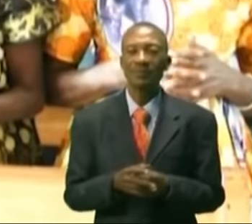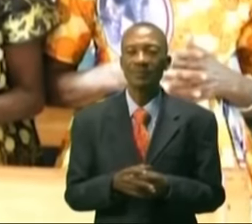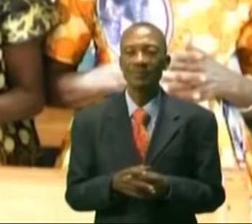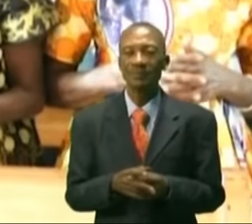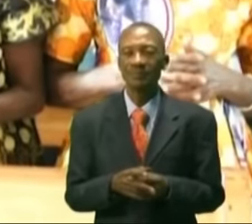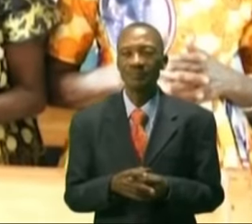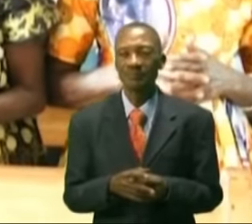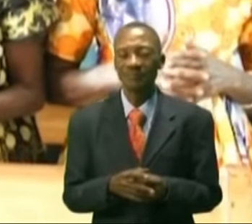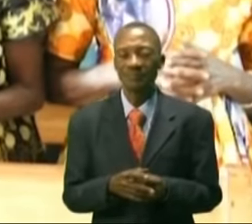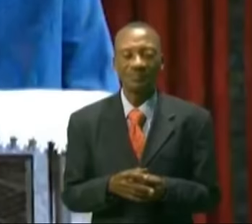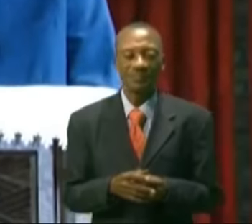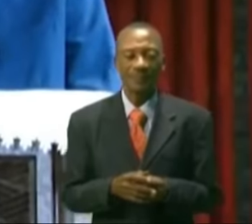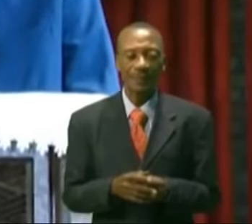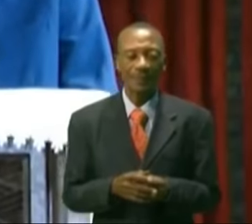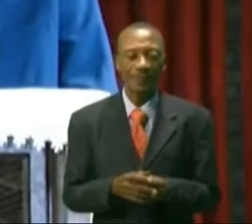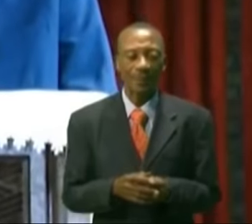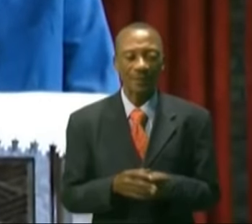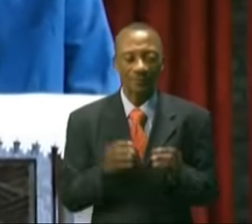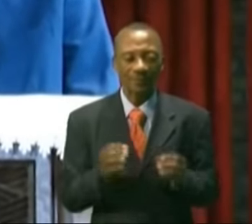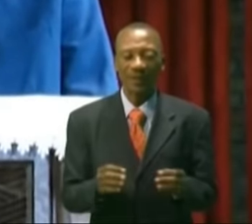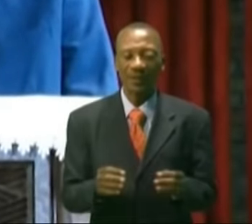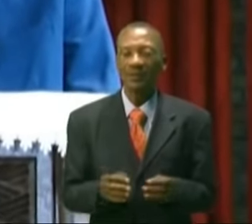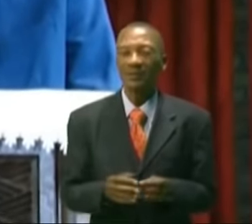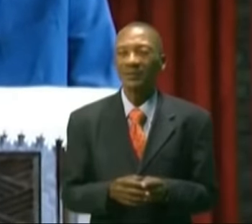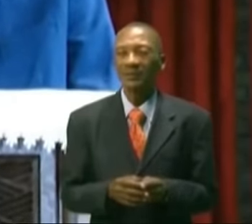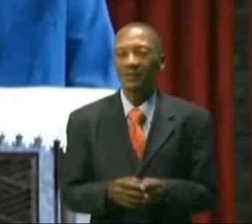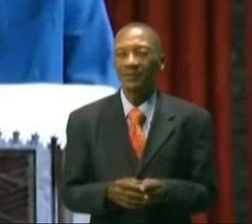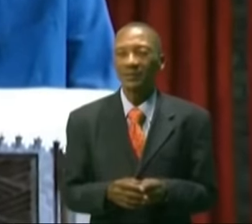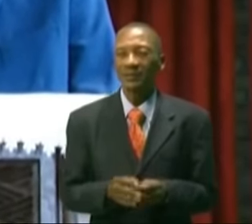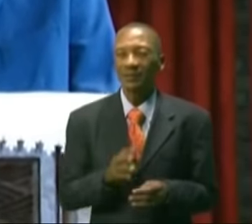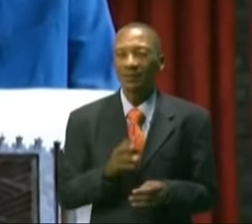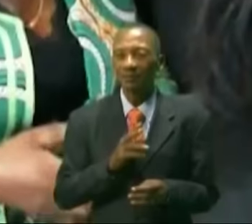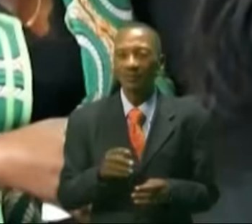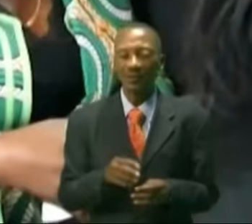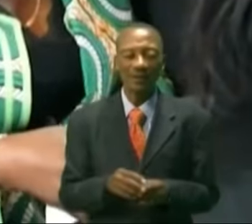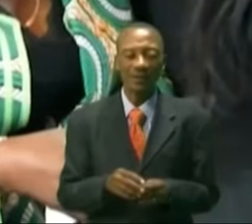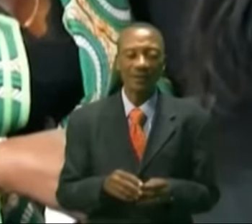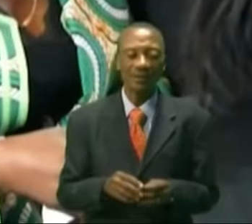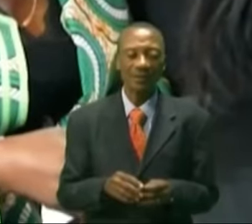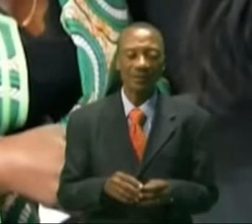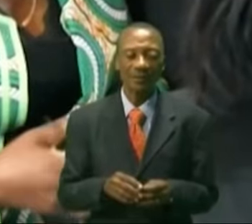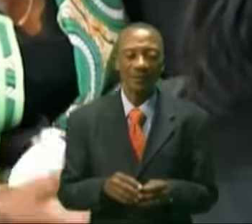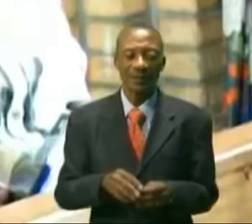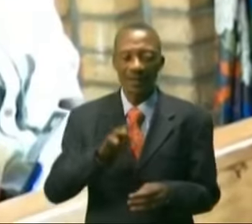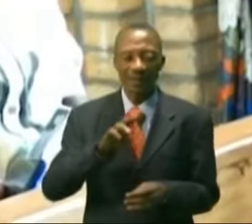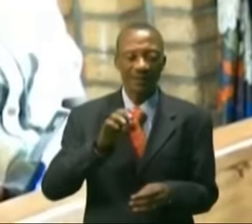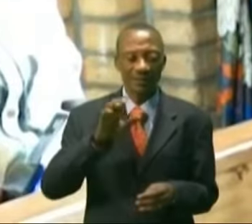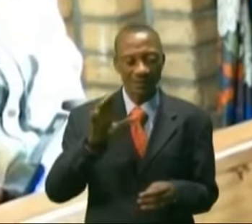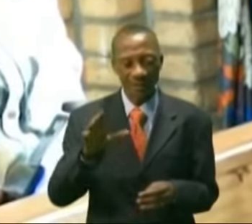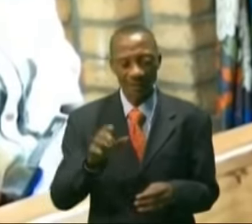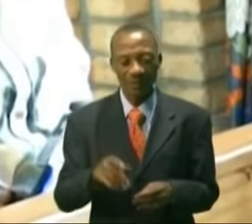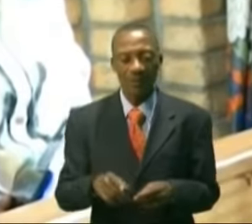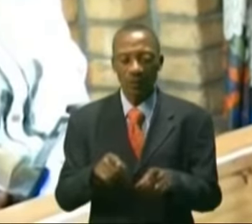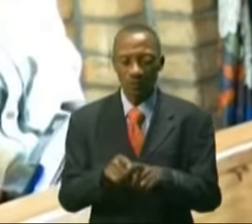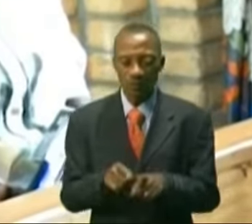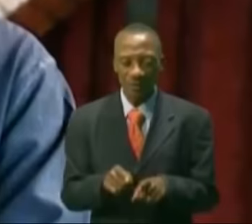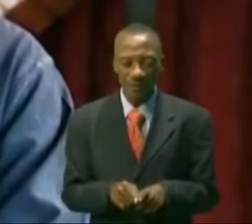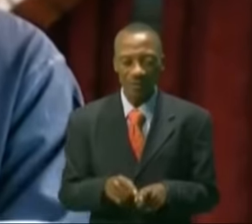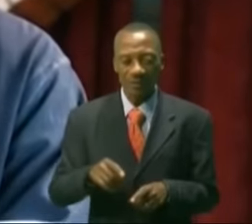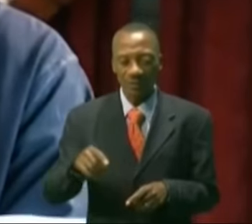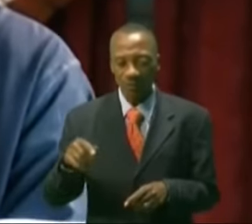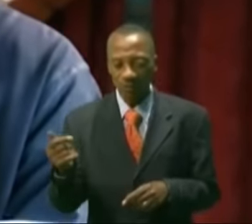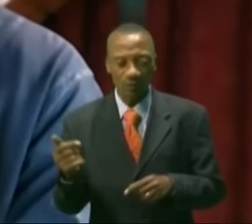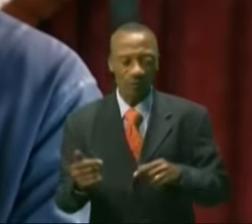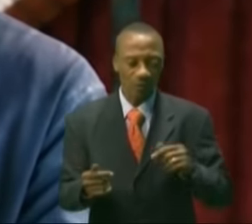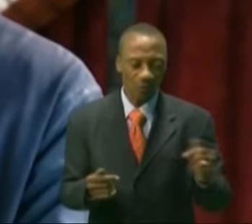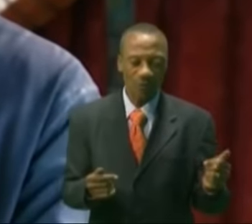de professionnalisme et la gaieté dans la convivialité ont caractérisé votre passage au milieu de nous. Certains d'entre ceux